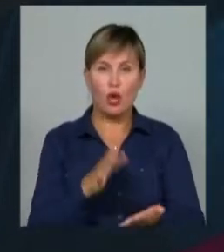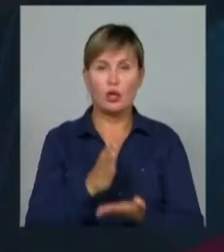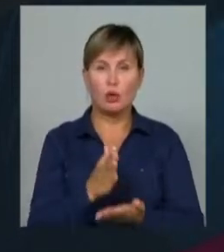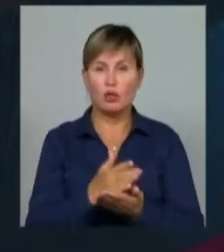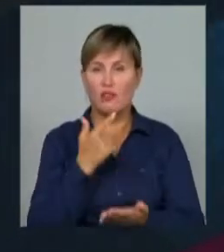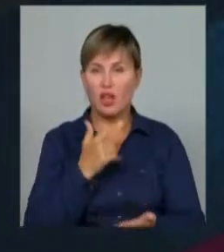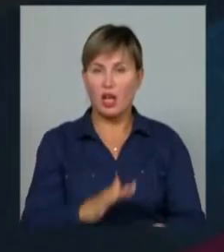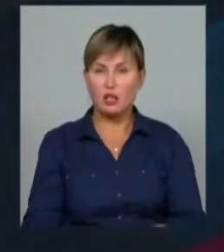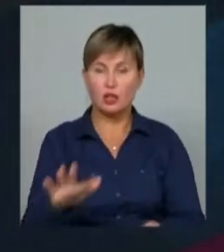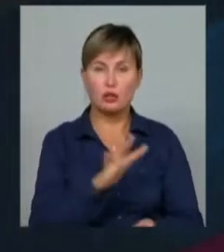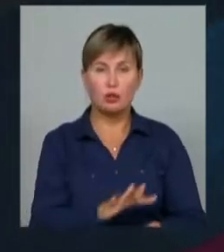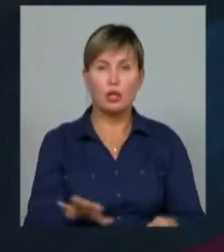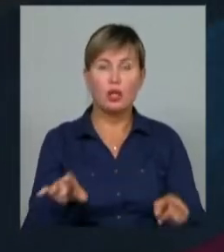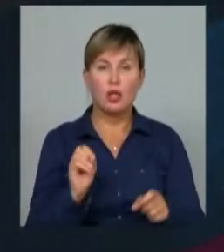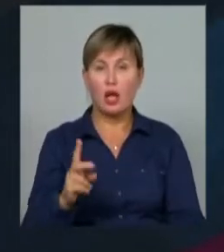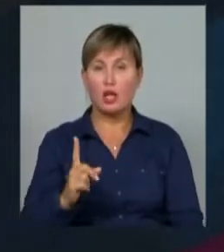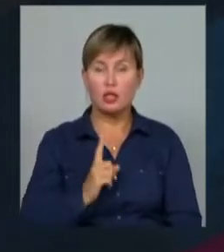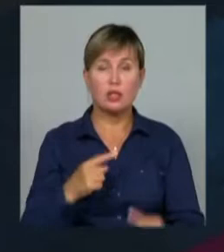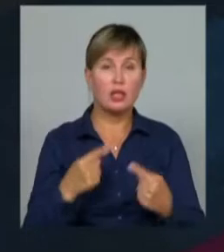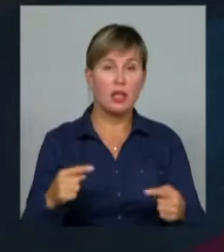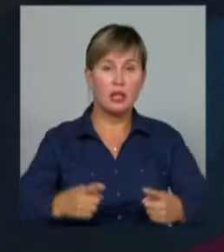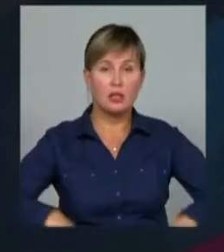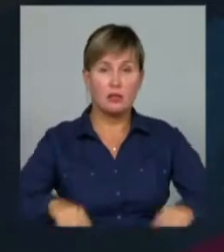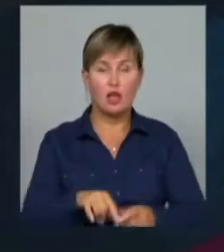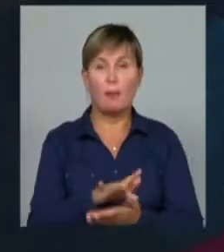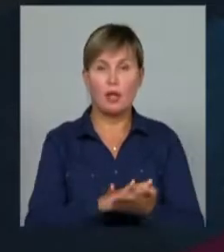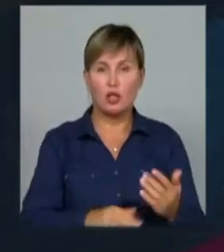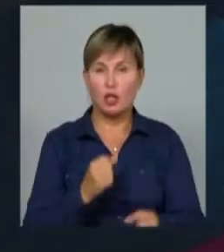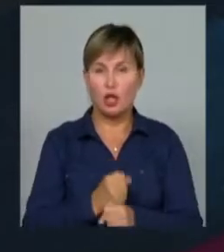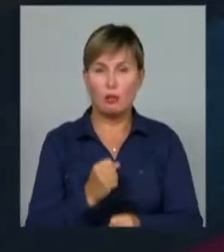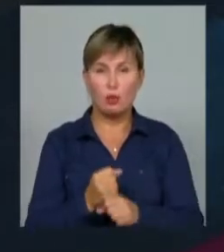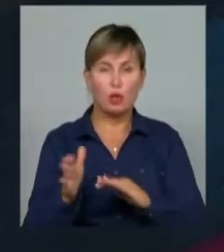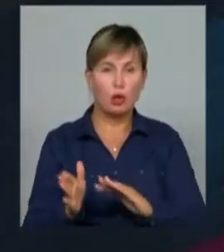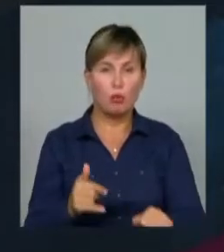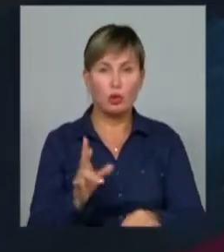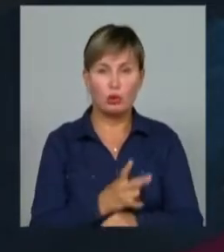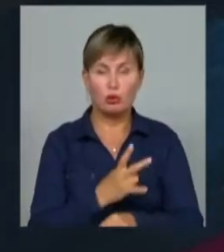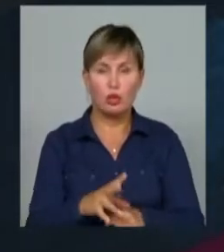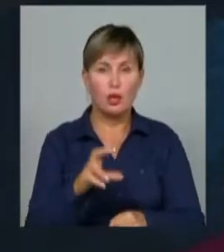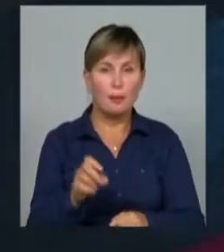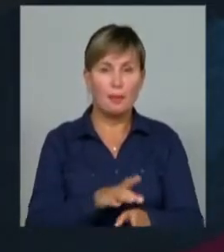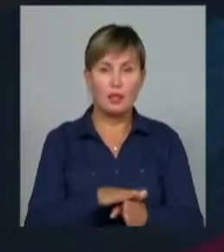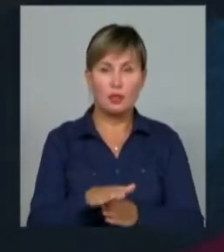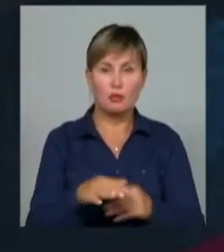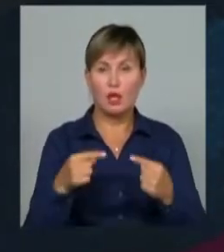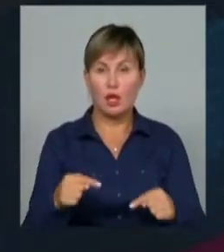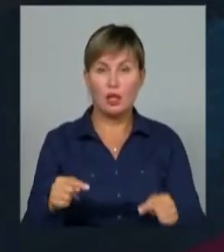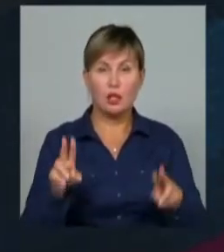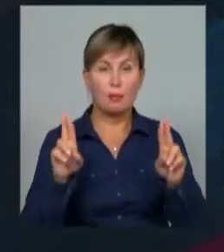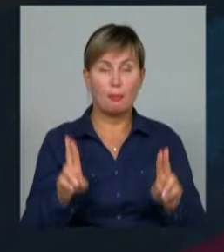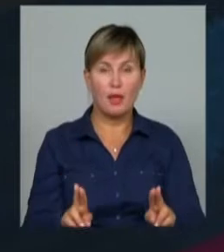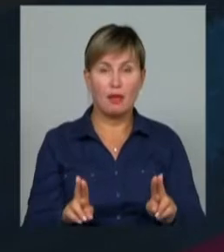в красной зоне. Как и ожидалось, некоторые заведения продолжают работать после полуночи без соблюдения действующих санитарных